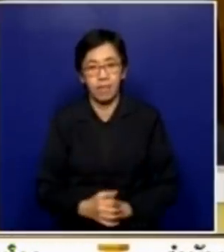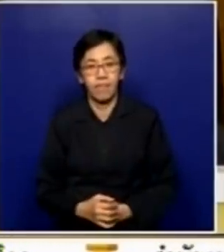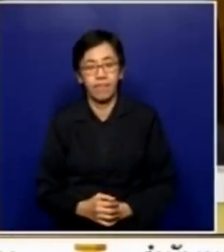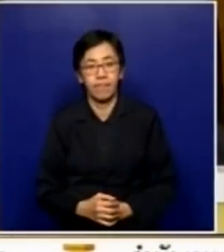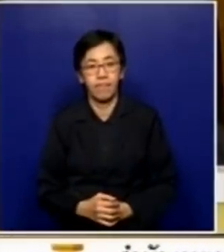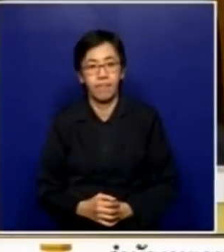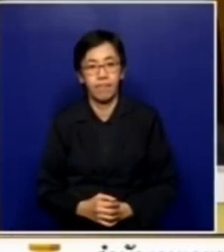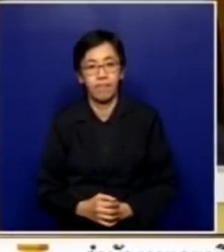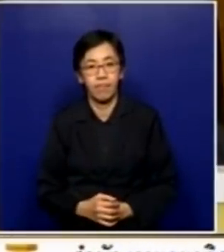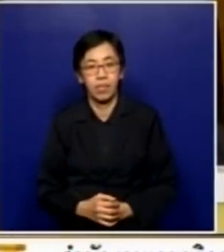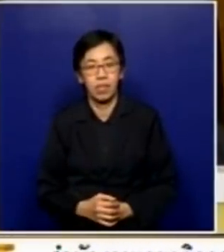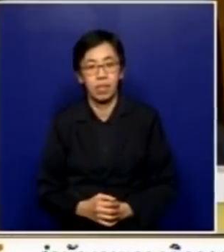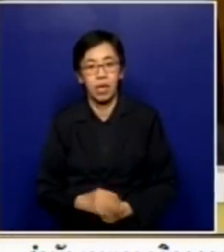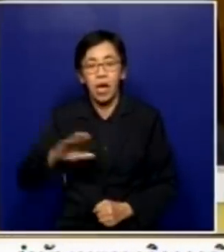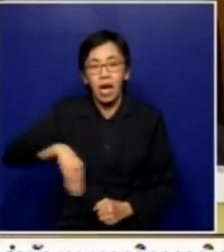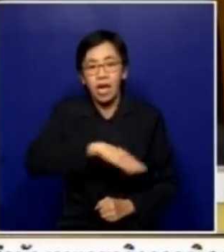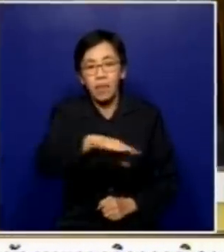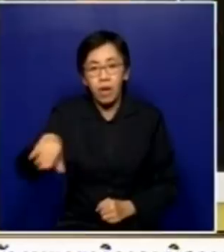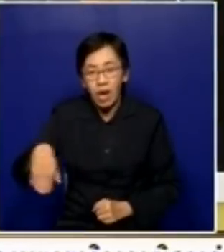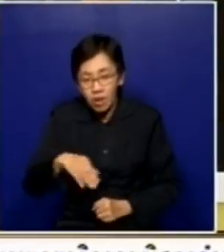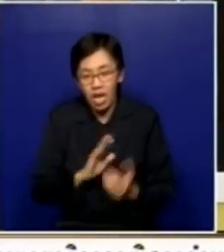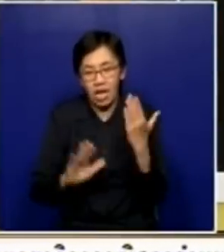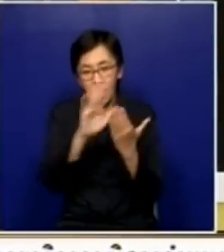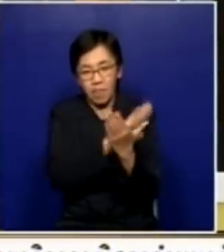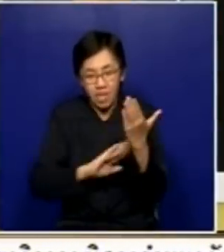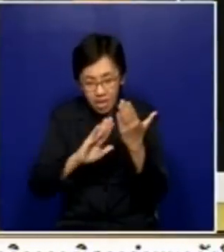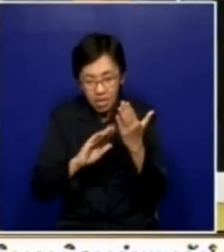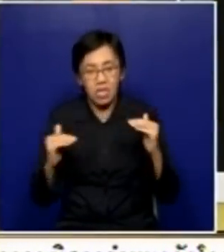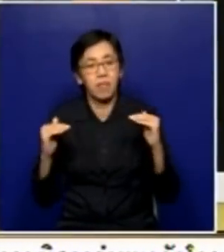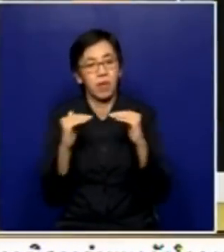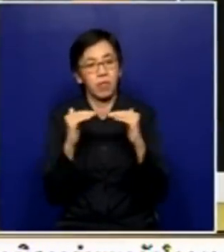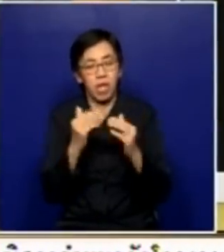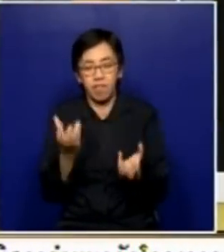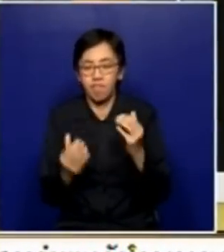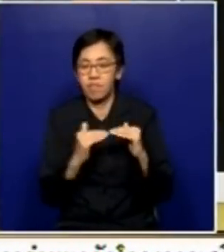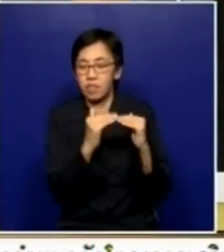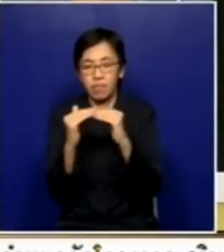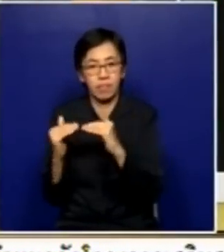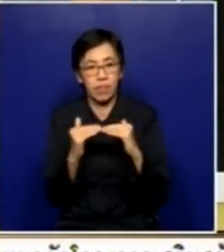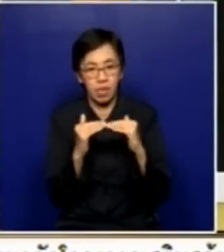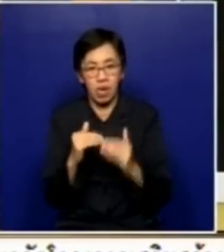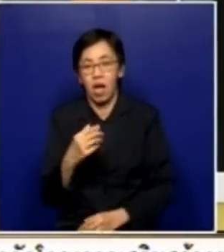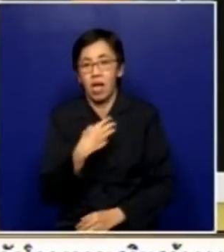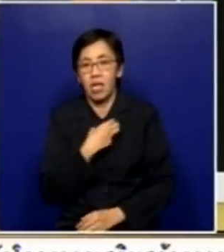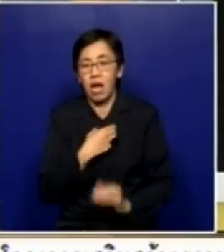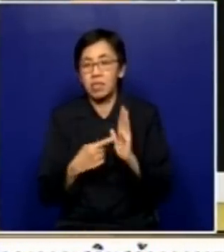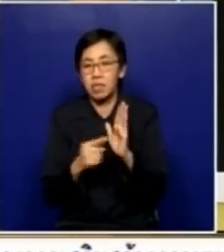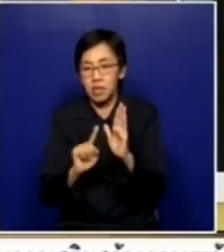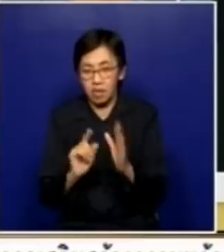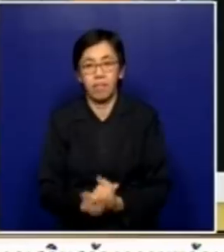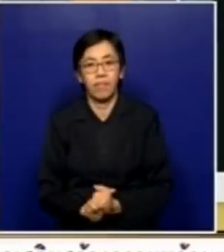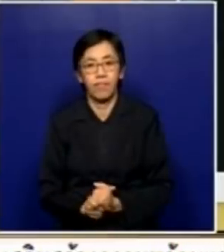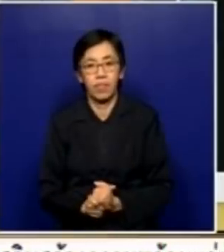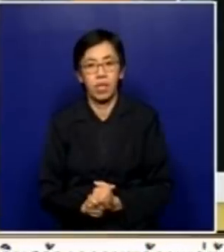้เราไดอยใประเทศที่มระบบยธิธรรมทบงคับใช้เสมอหนากนทกคนเราจึงต้เสนอให้ยกเลิก